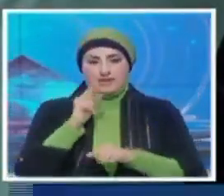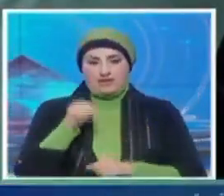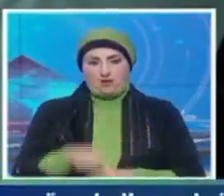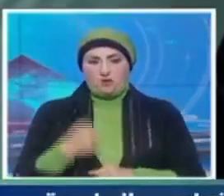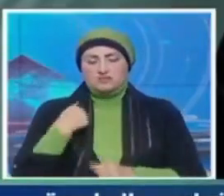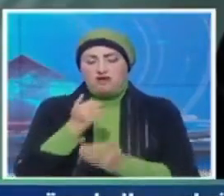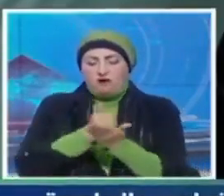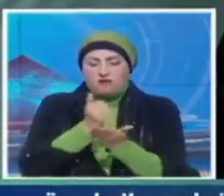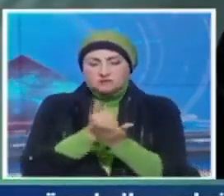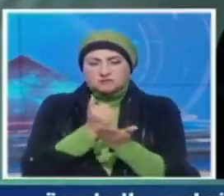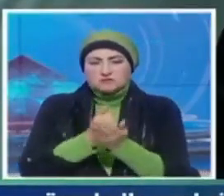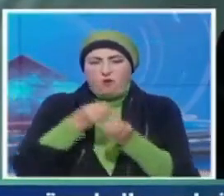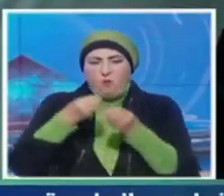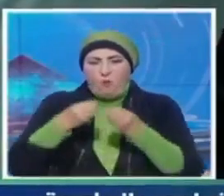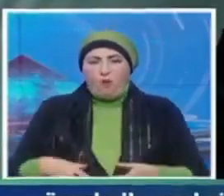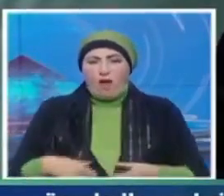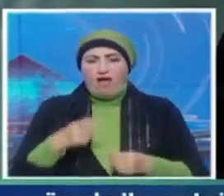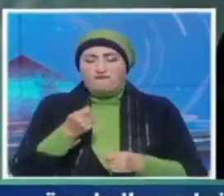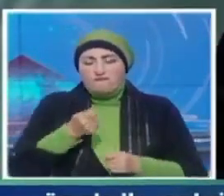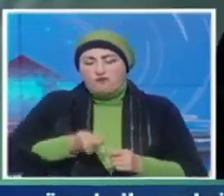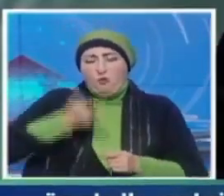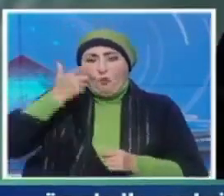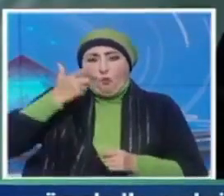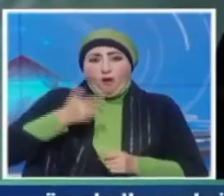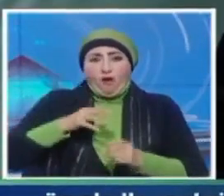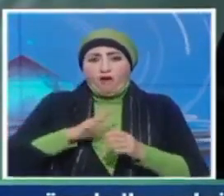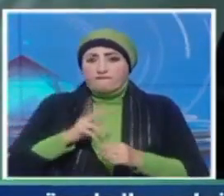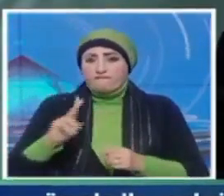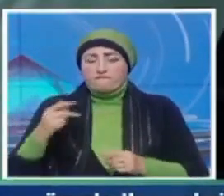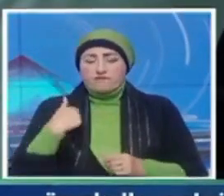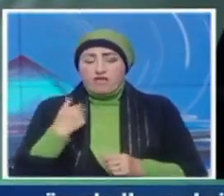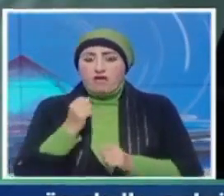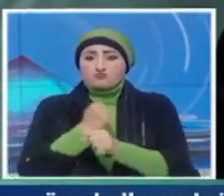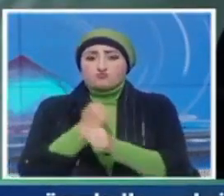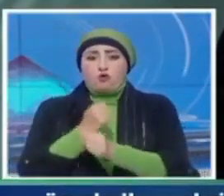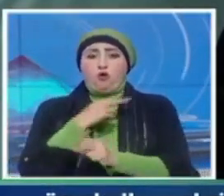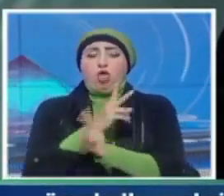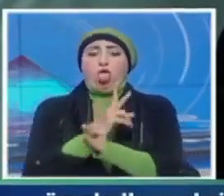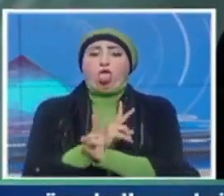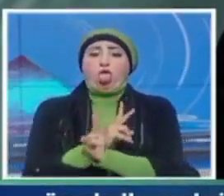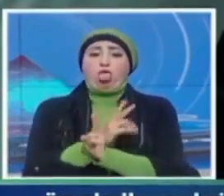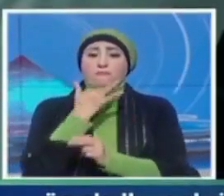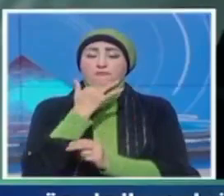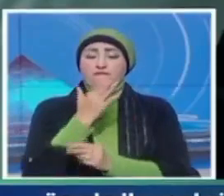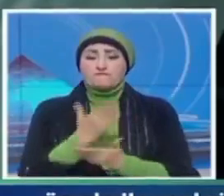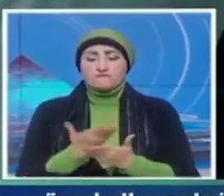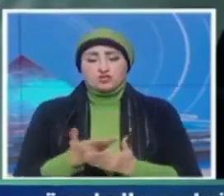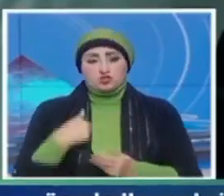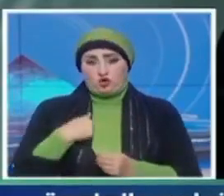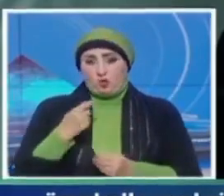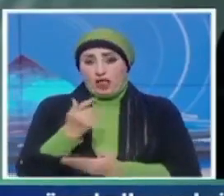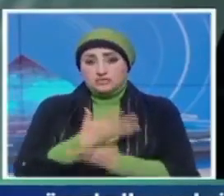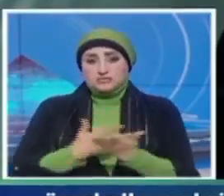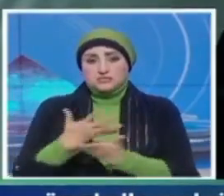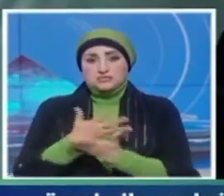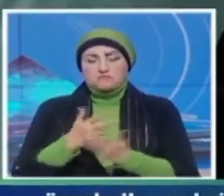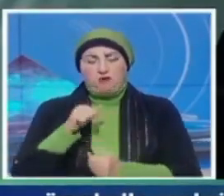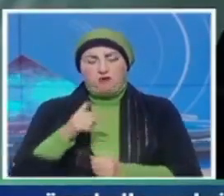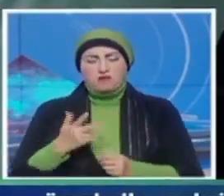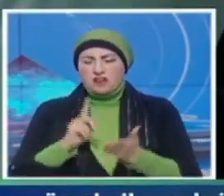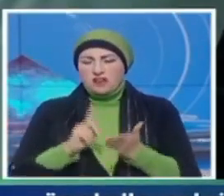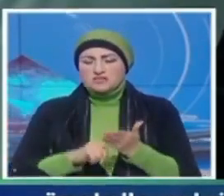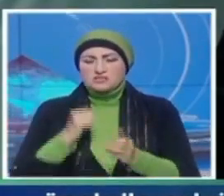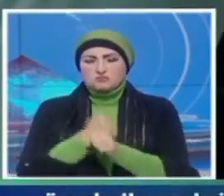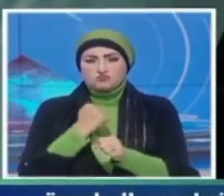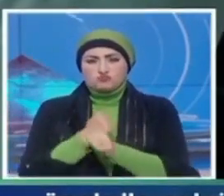الانكماش الاقتصادي والتضخم وتفاقم نسبة الفقر والبطالة وتراجع تدفقات الاستثمار، إلى الإسراع بتعزيز